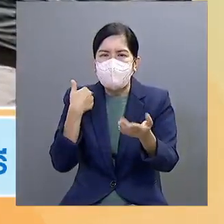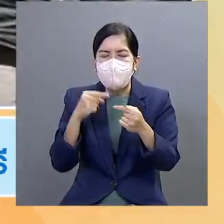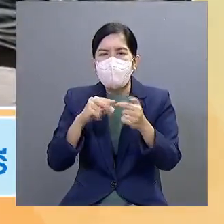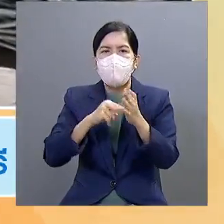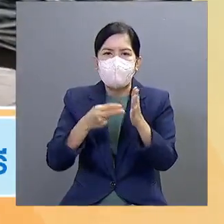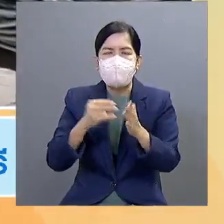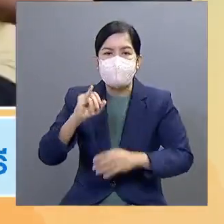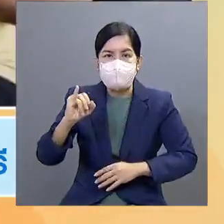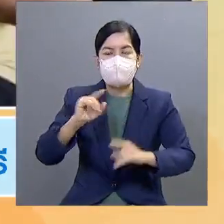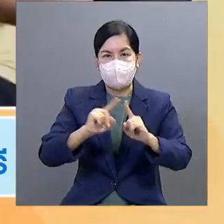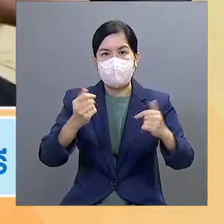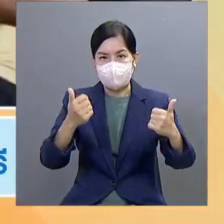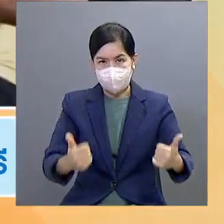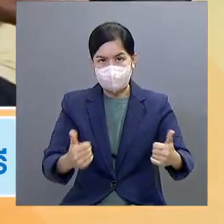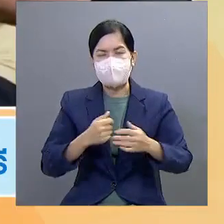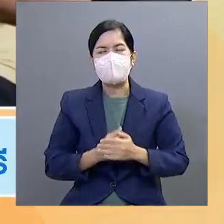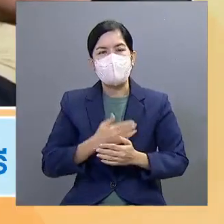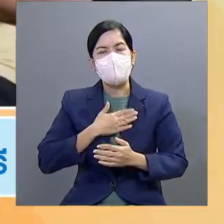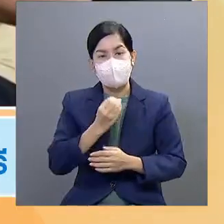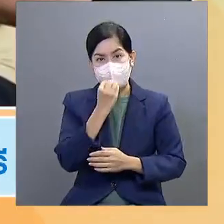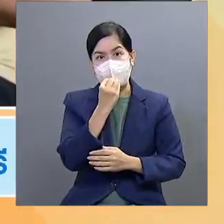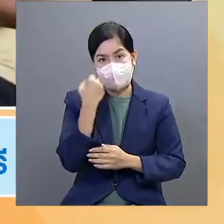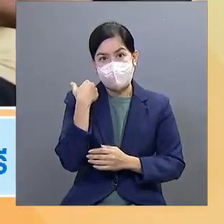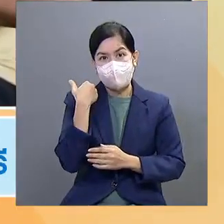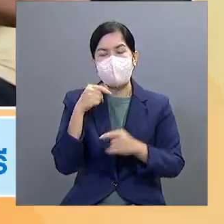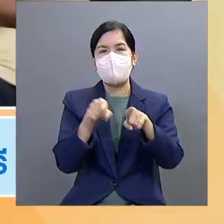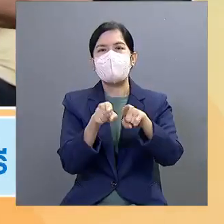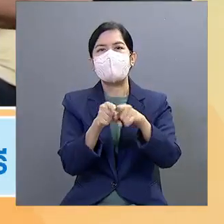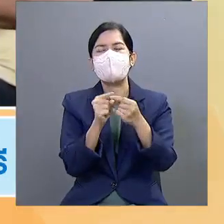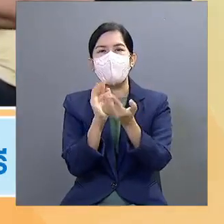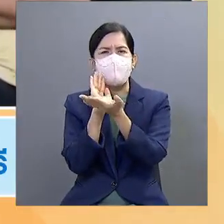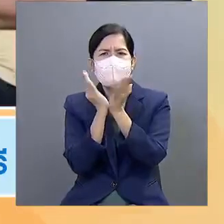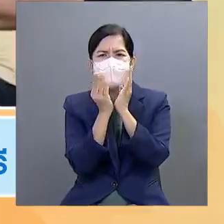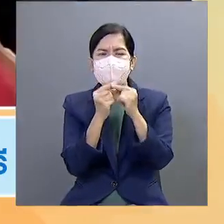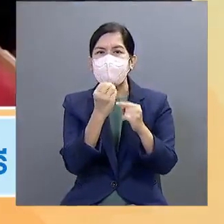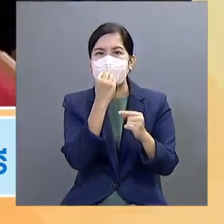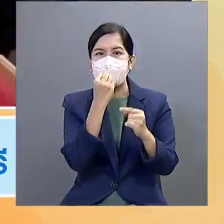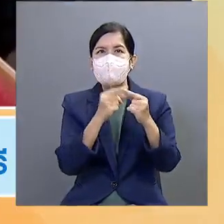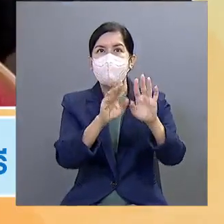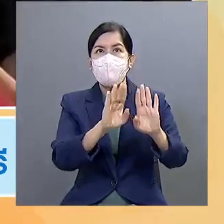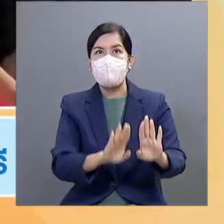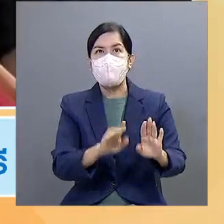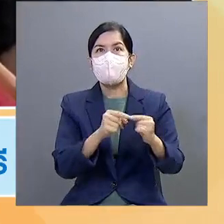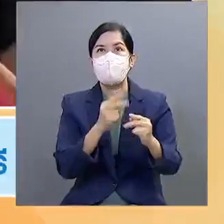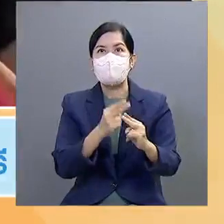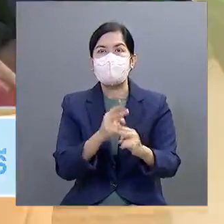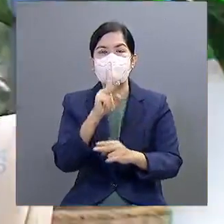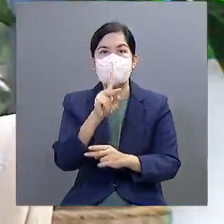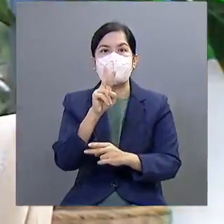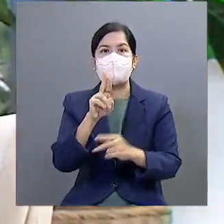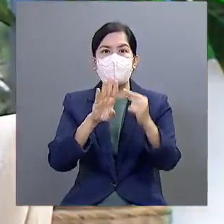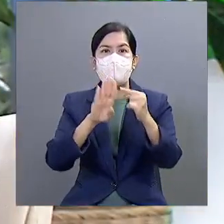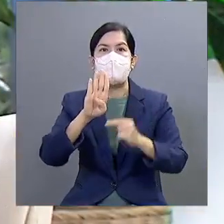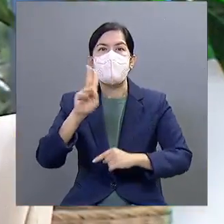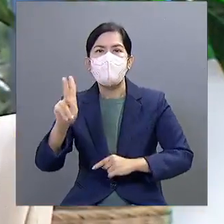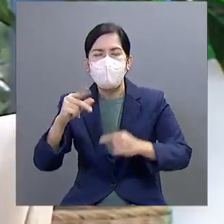อนนี้ยุ้ยเพิ่งเคยกินเป็นเค้กทอฟฟี่ค่ะนะคะเค้กทอฟฟี่แต่ว่าเขาไม่ได้ใช้เมล็ดอัลมอนด์น ะ ใช้เมล็ดกระบอกนี่แหละแทนอัลม